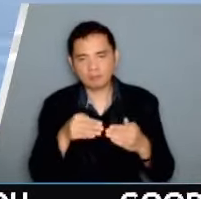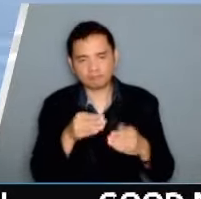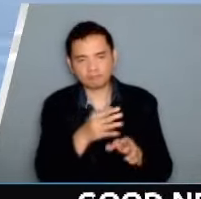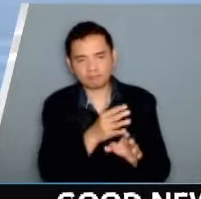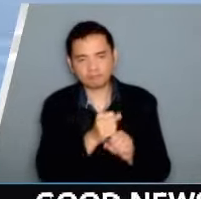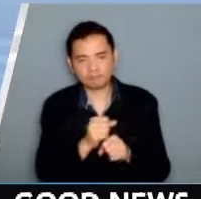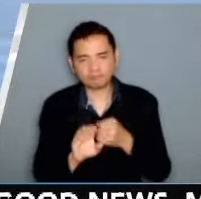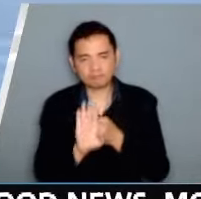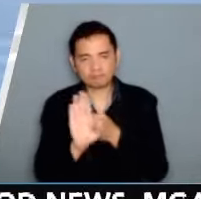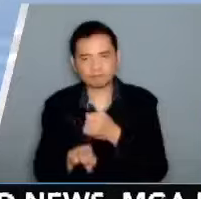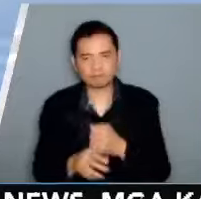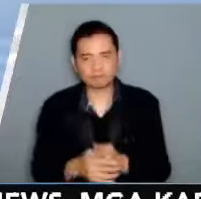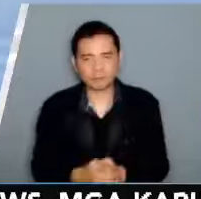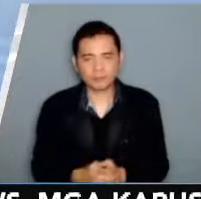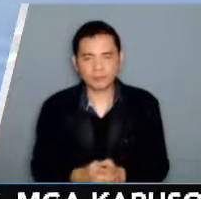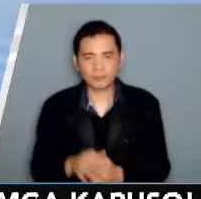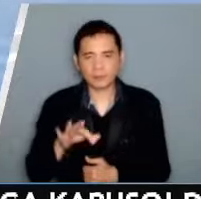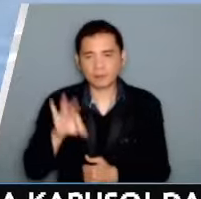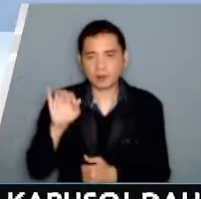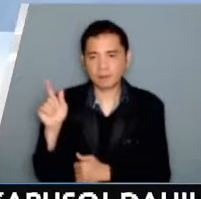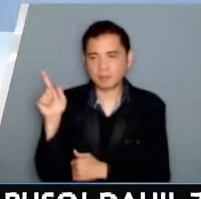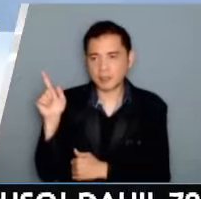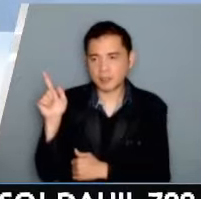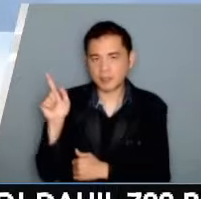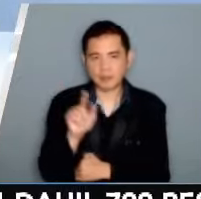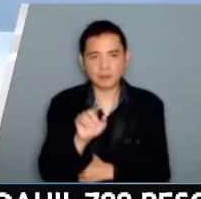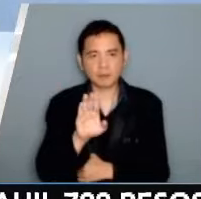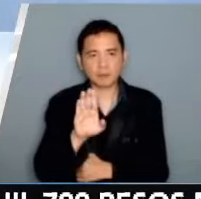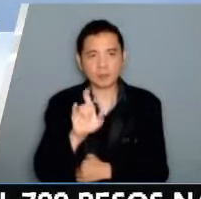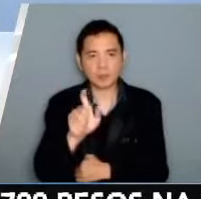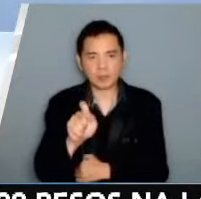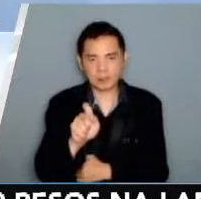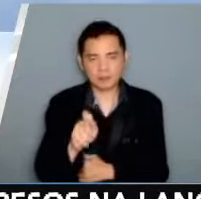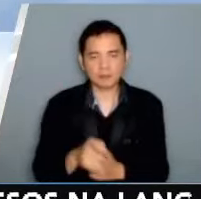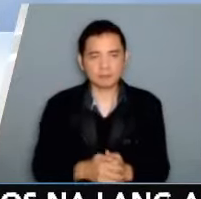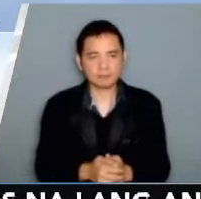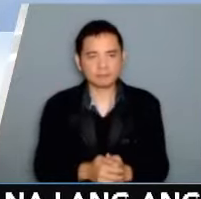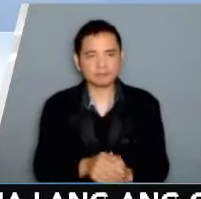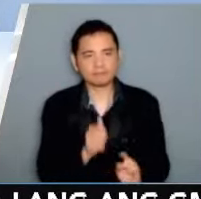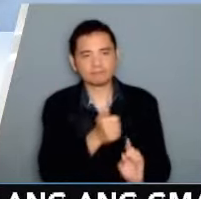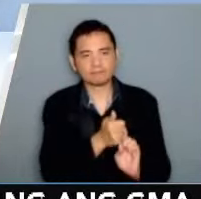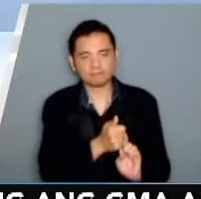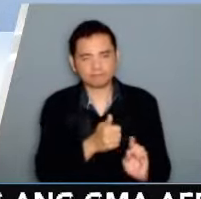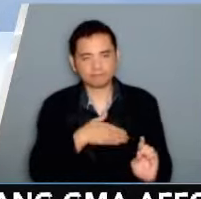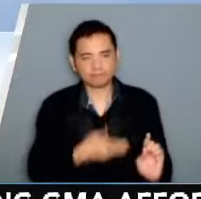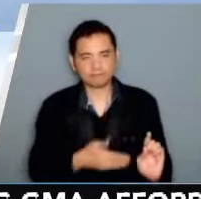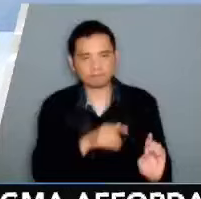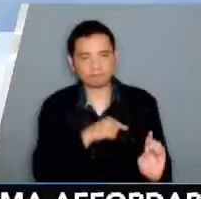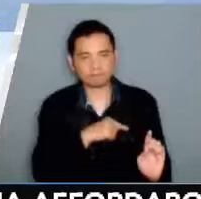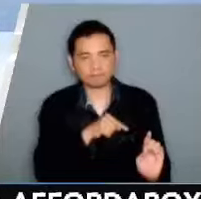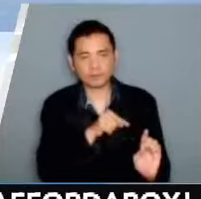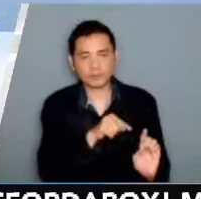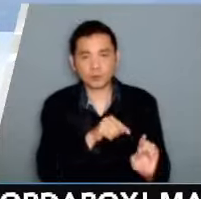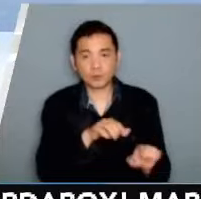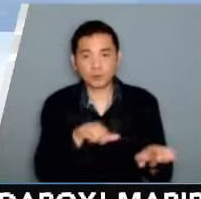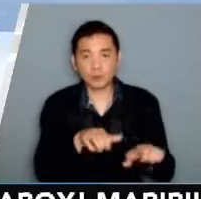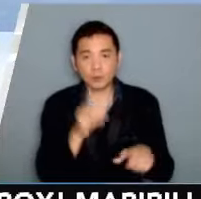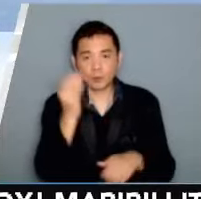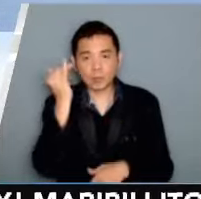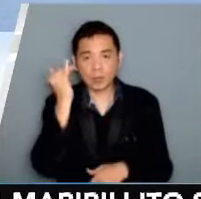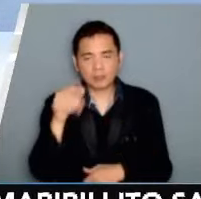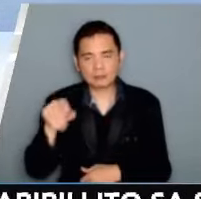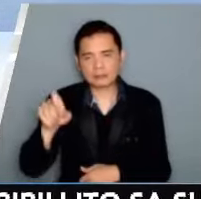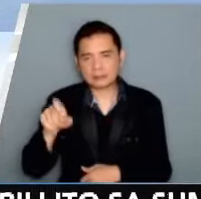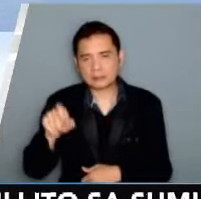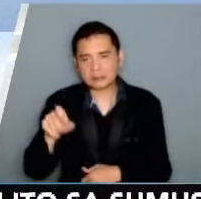May nakuha rin sa kanyang baril at mga bala. Aminado ang lalaki sa krimen. Nagawa lang daw niya yon dahil sa pangangailangan. Mahaharap